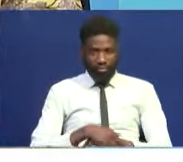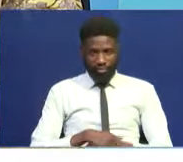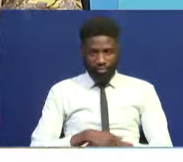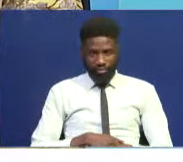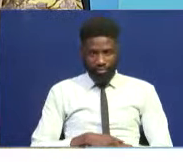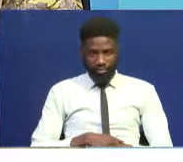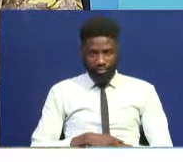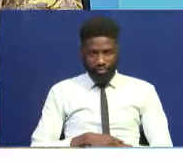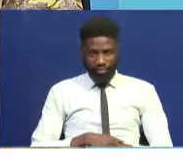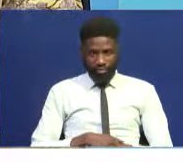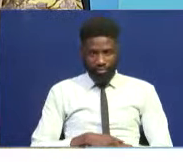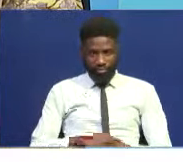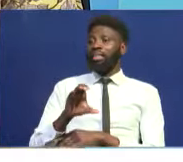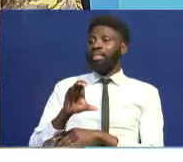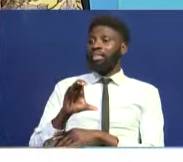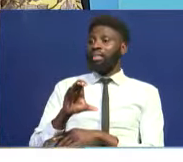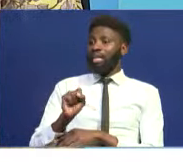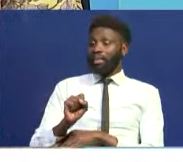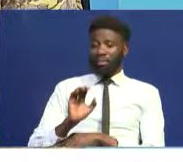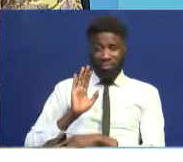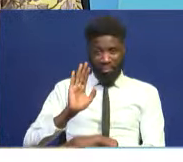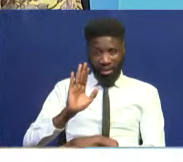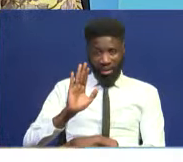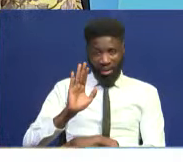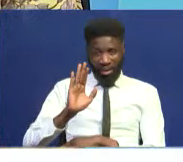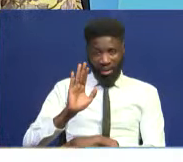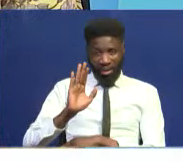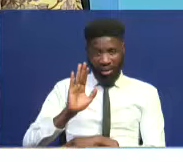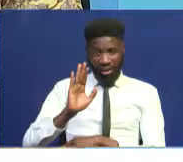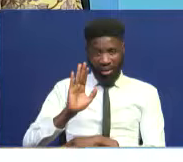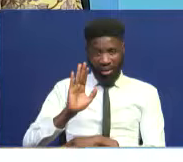wa ubunifu Babu na Mwamba alisema